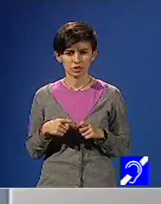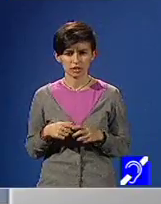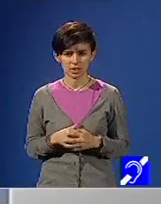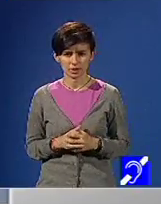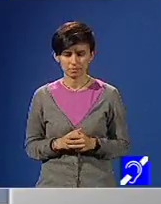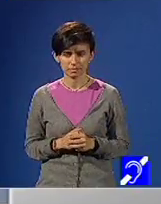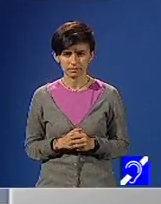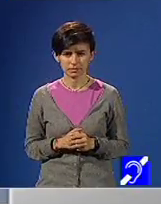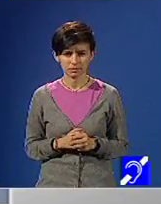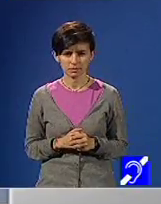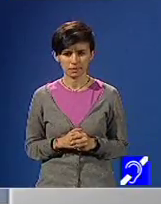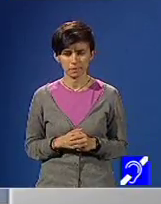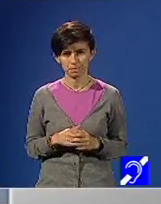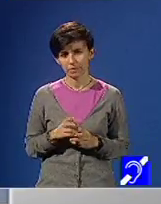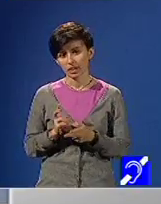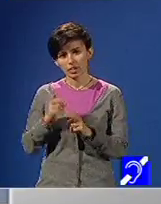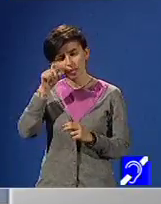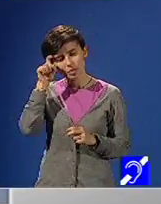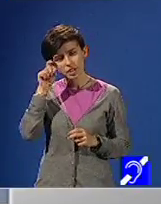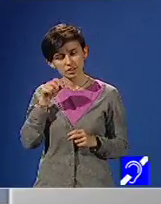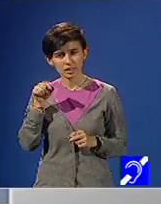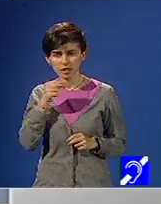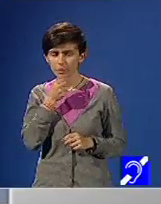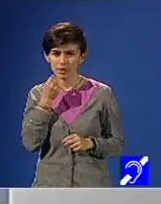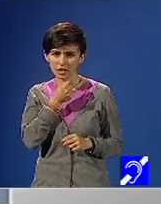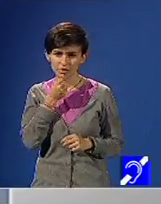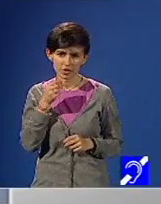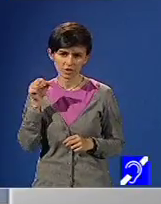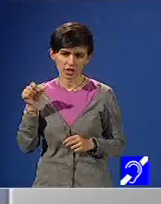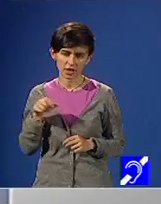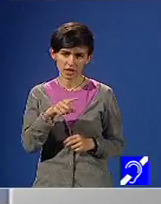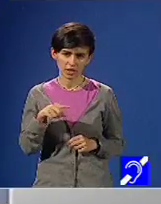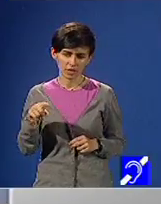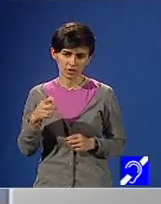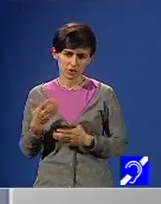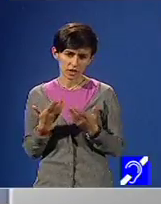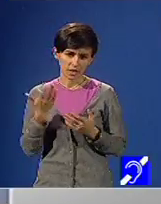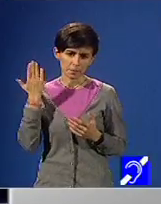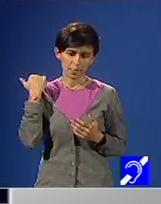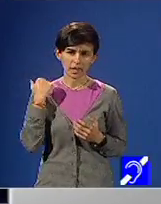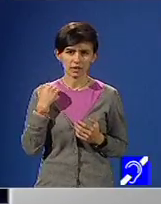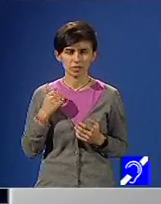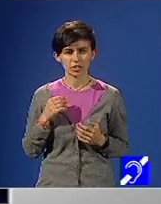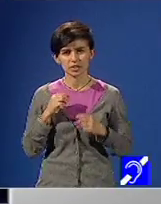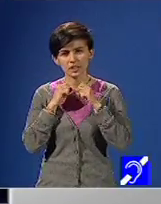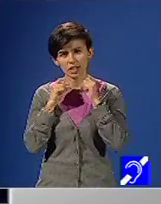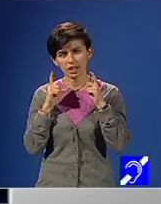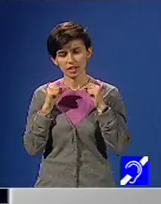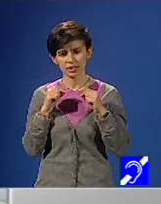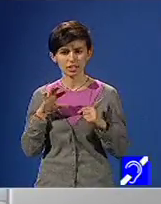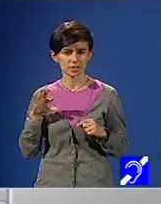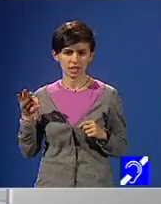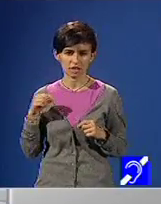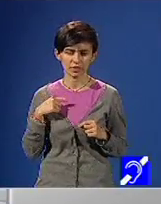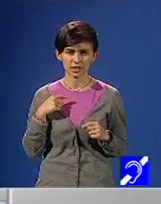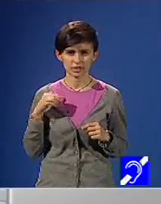beneficiari de-ai voștri, care atunci erau grădinițari, să le spunem așa, îmi vine în minte Mihaiul Osutean sau da, Alicia da, da. Simu, sunt